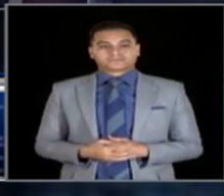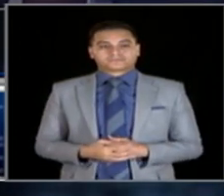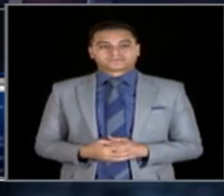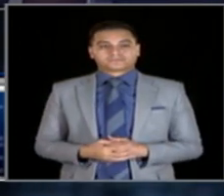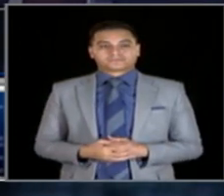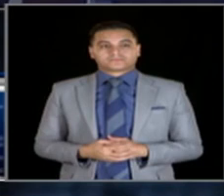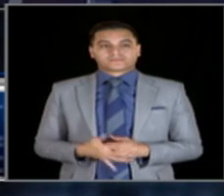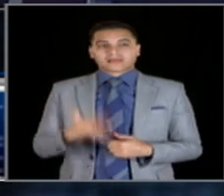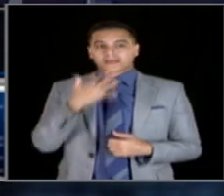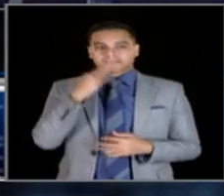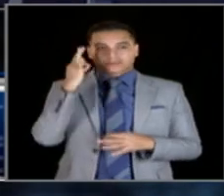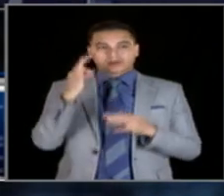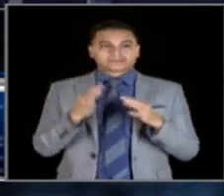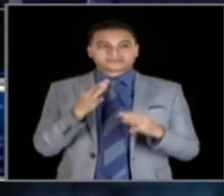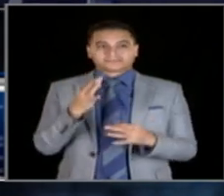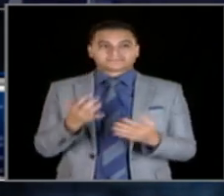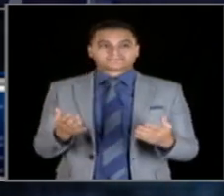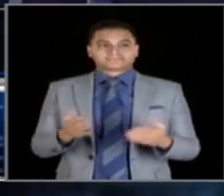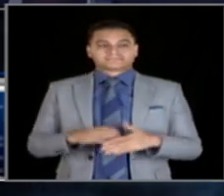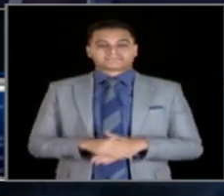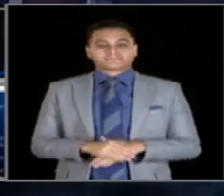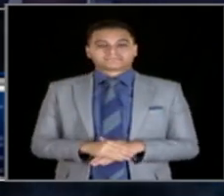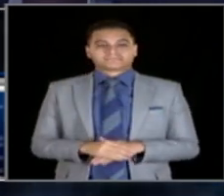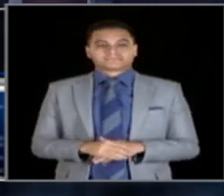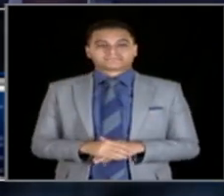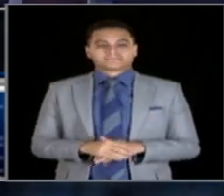فات 5 ثواني